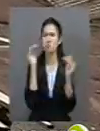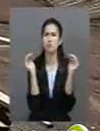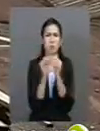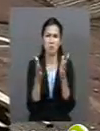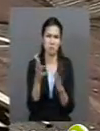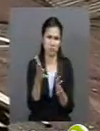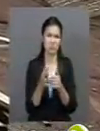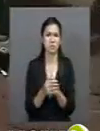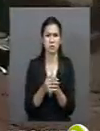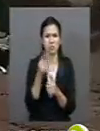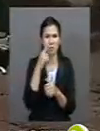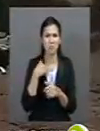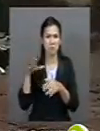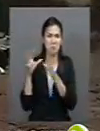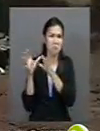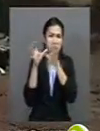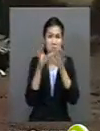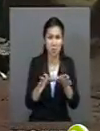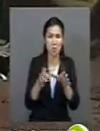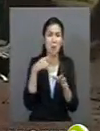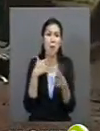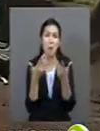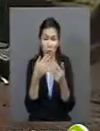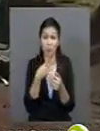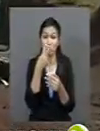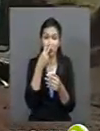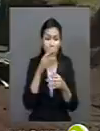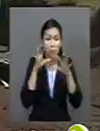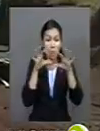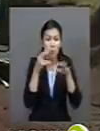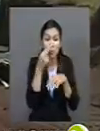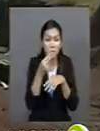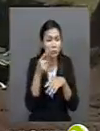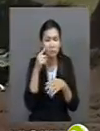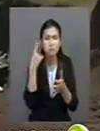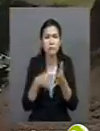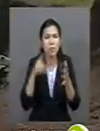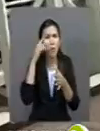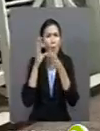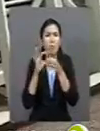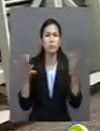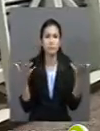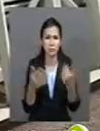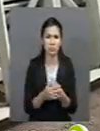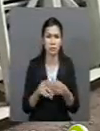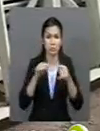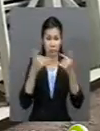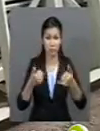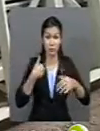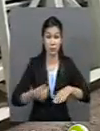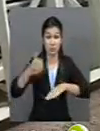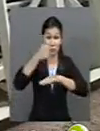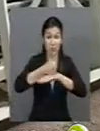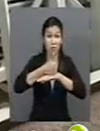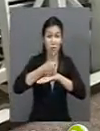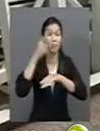ความเป็นธรรมมากันเพียบเลยล่ะครับไปล้อมดูเจ้าหน้าที่แต่ว่าเหตุการณ์ไม่ได้มีอะไรที่น่าวิตกนะครับอธิบดีกรมป่าไม้บอกว่